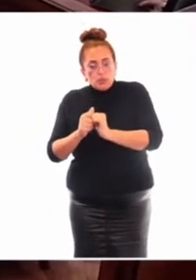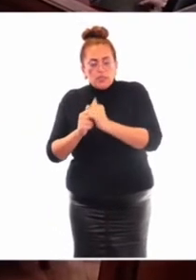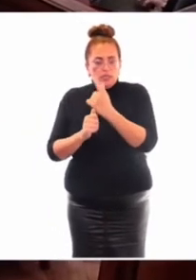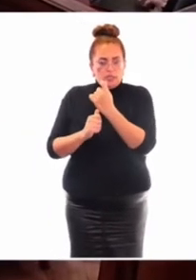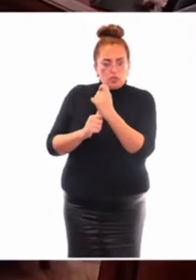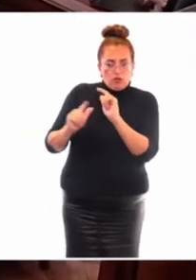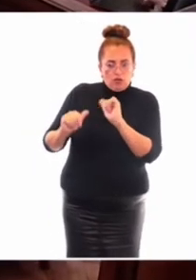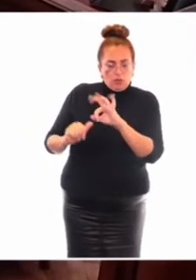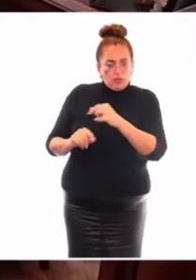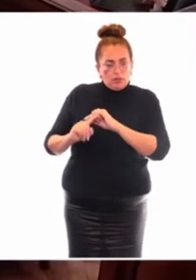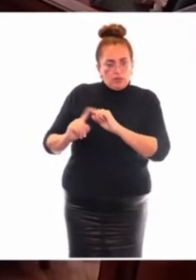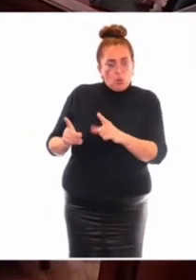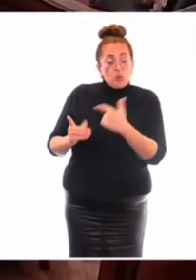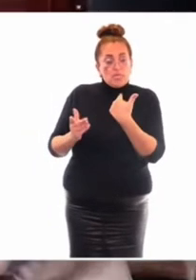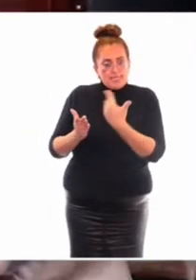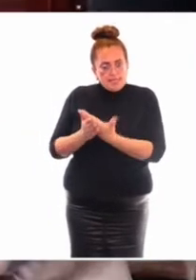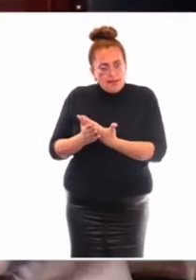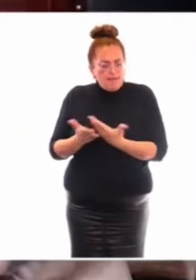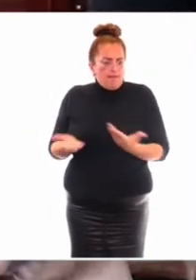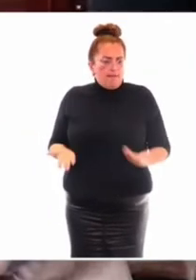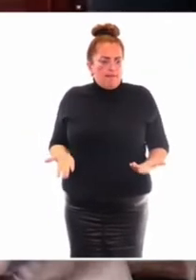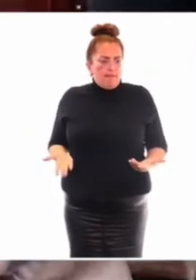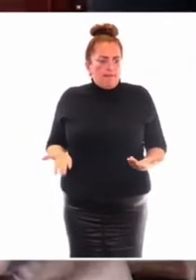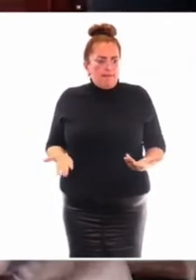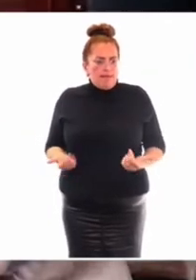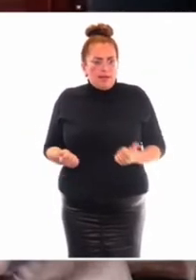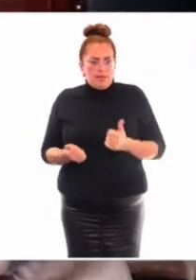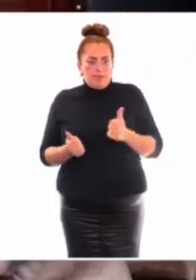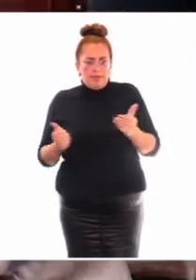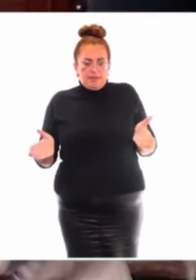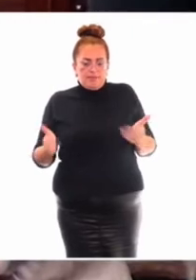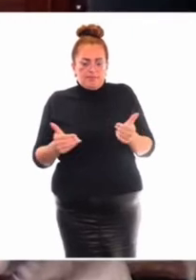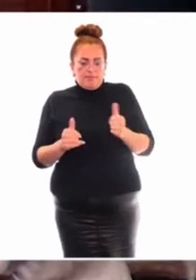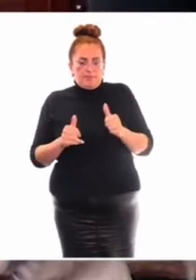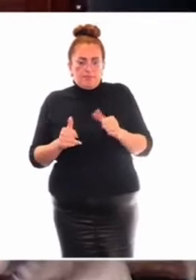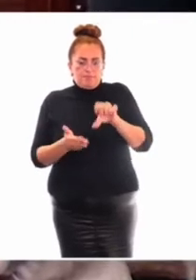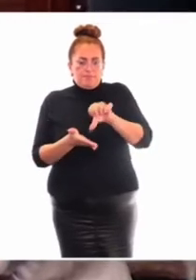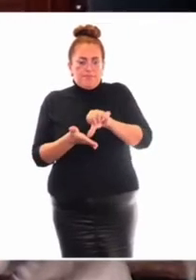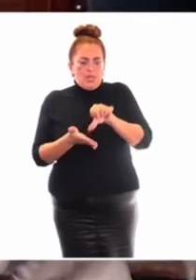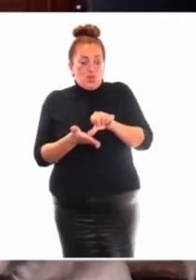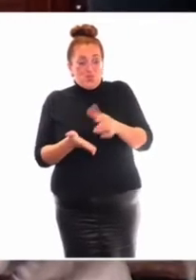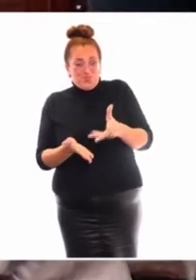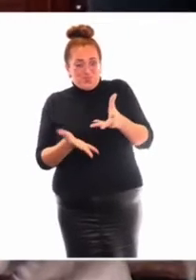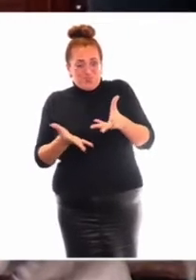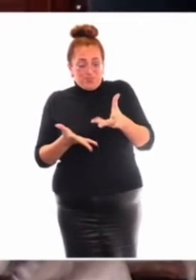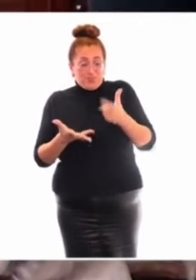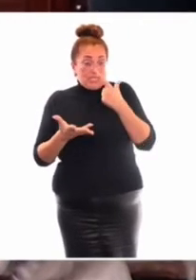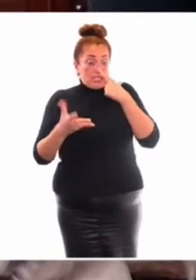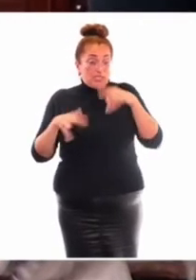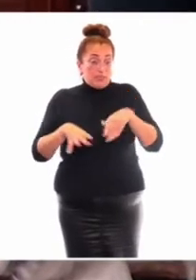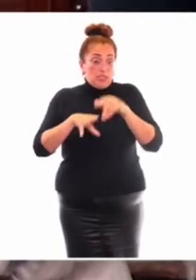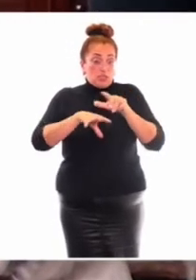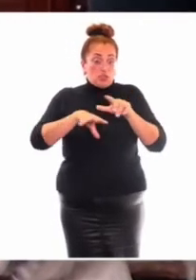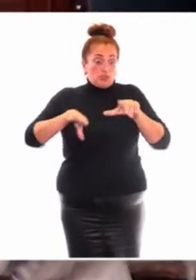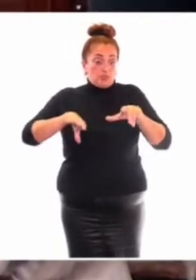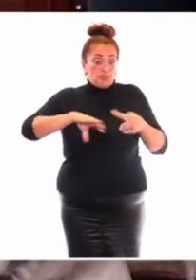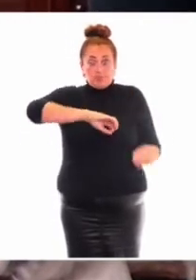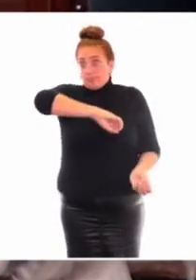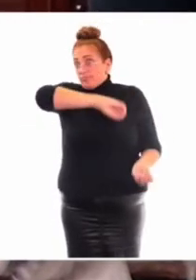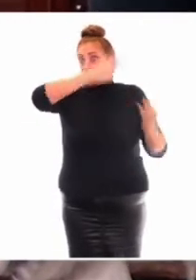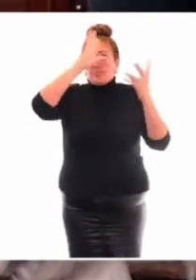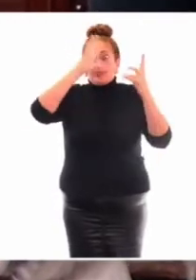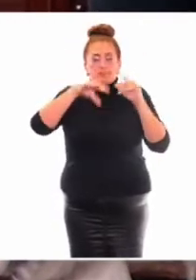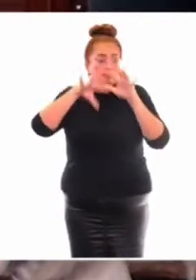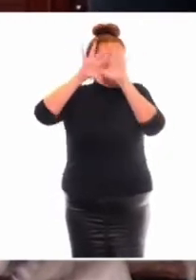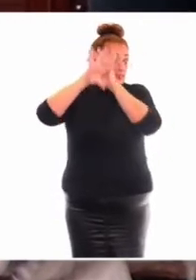le terme tarification sociale? Et que mettons-nous derrière le terme classe moyenne? En vérité, c'est là que se porte le débat. Et effectivement, le tarif